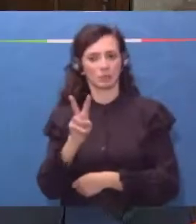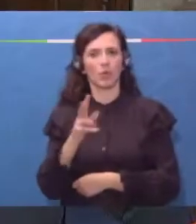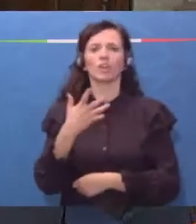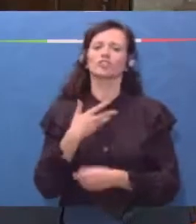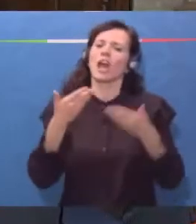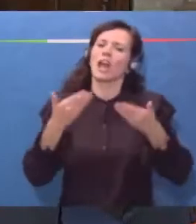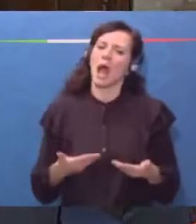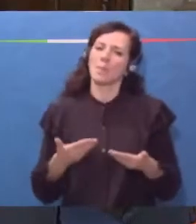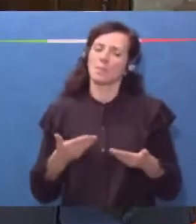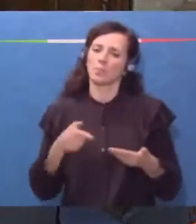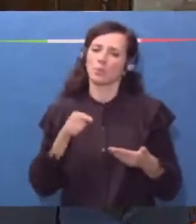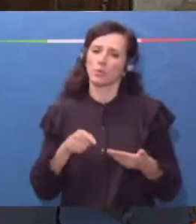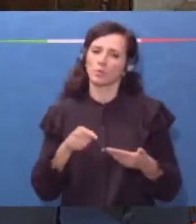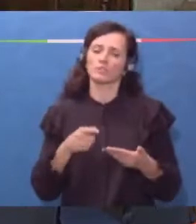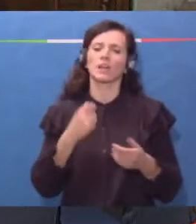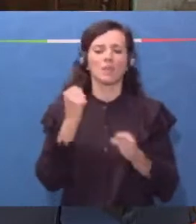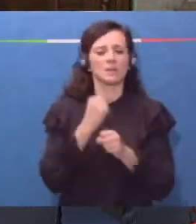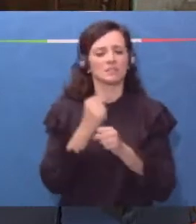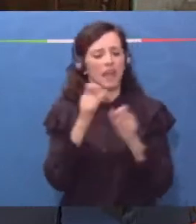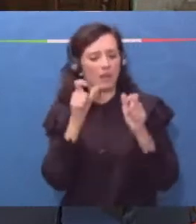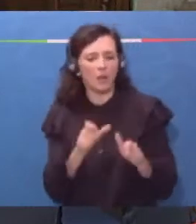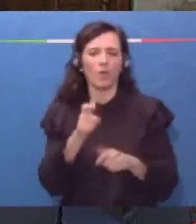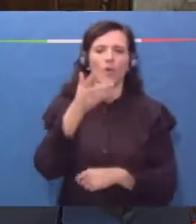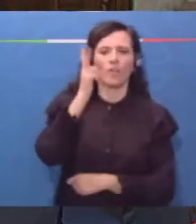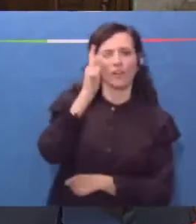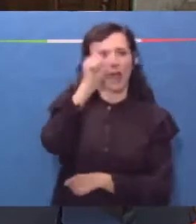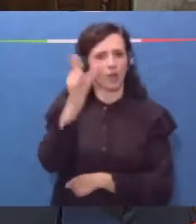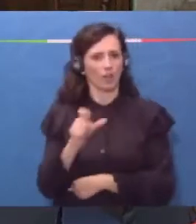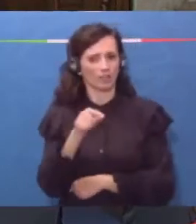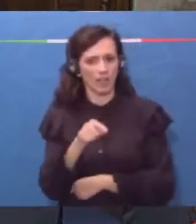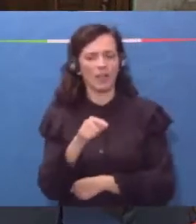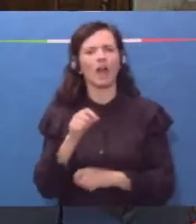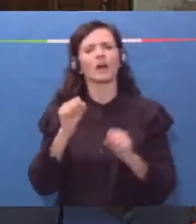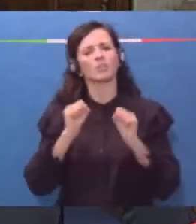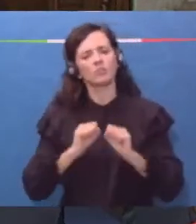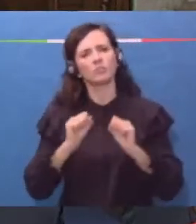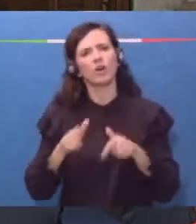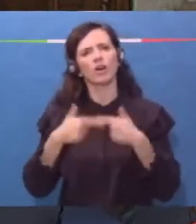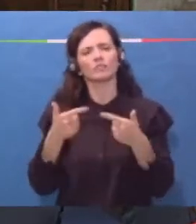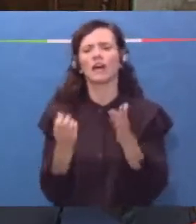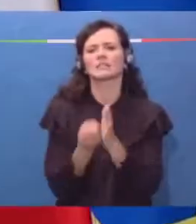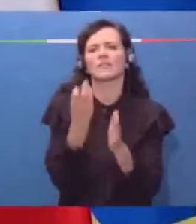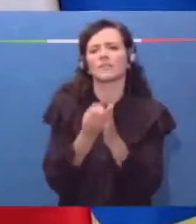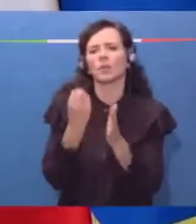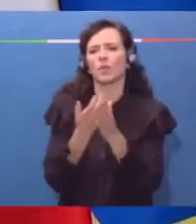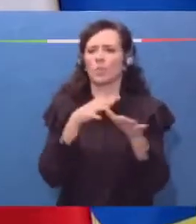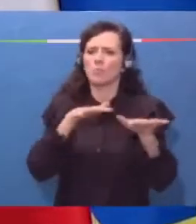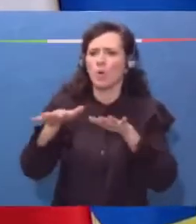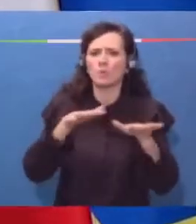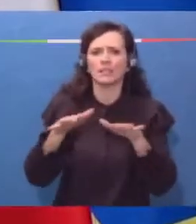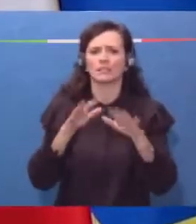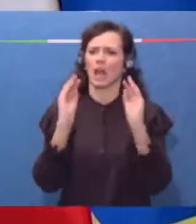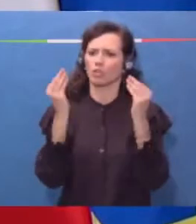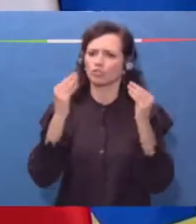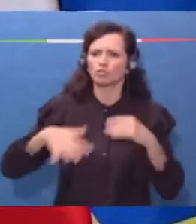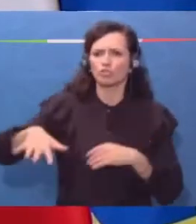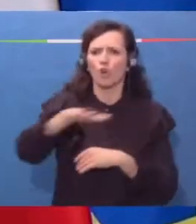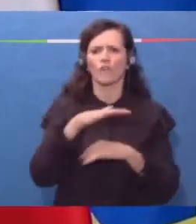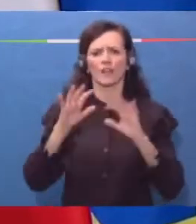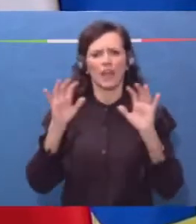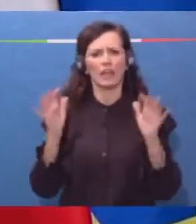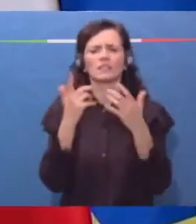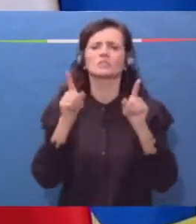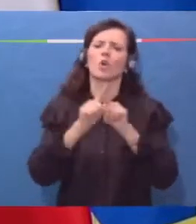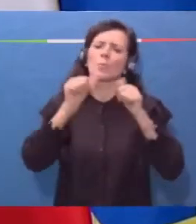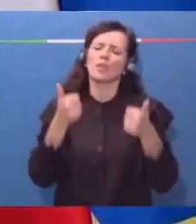dei mestieri franco-italiano per sviluppare la mobilità, ma anche dei giovani artisti, un grand tour